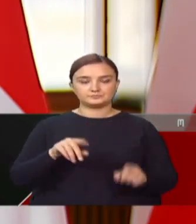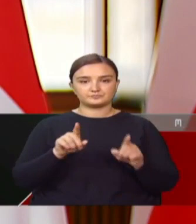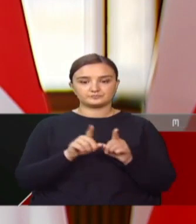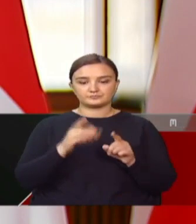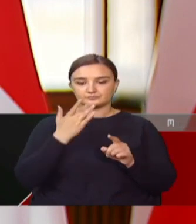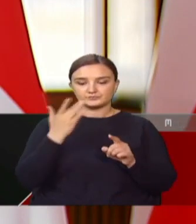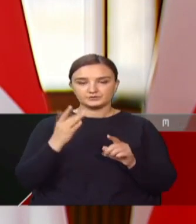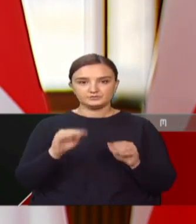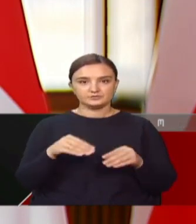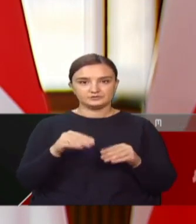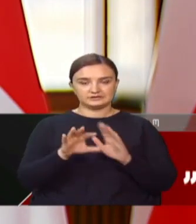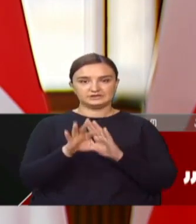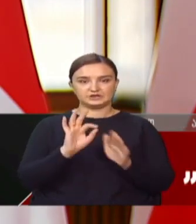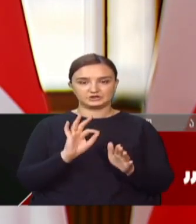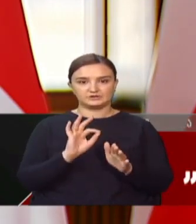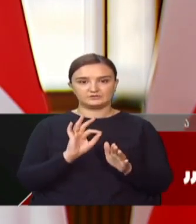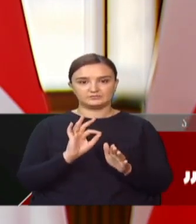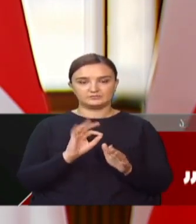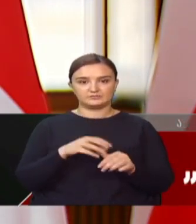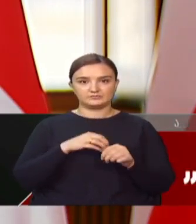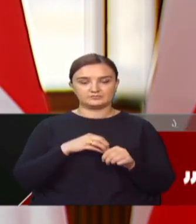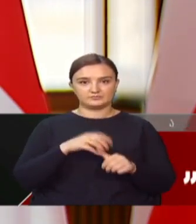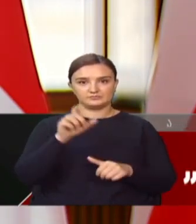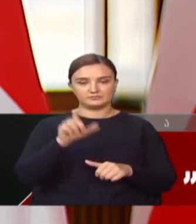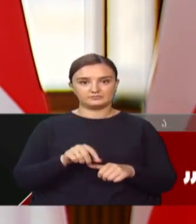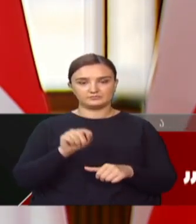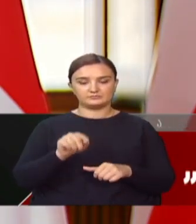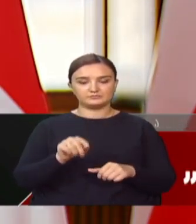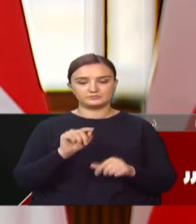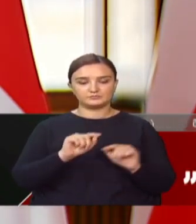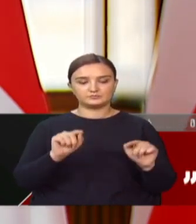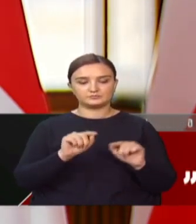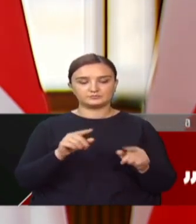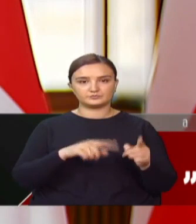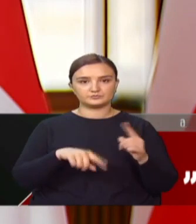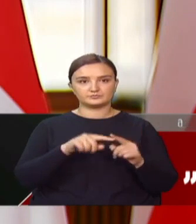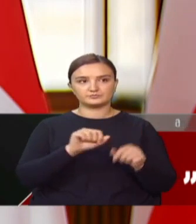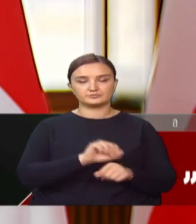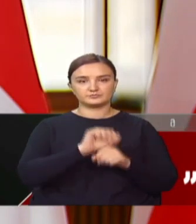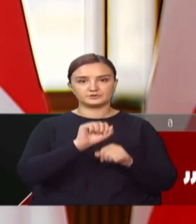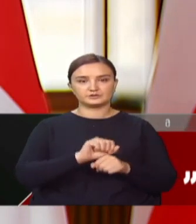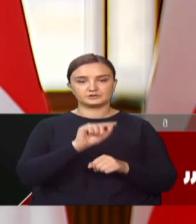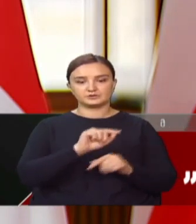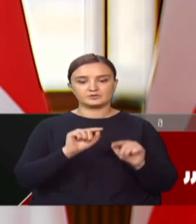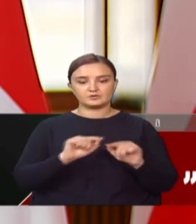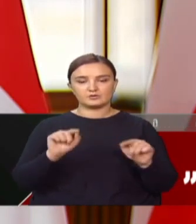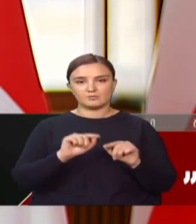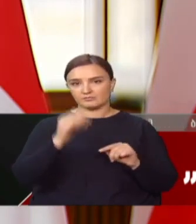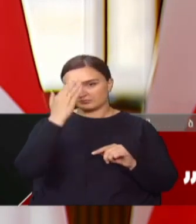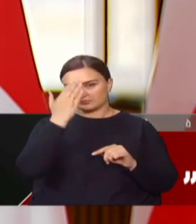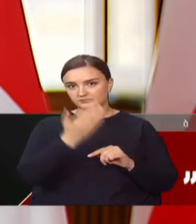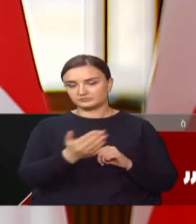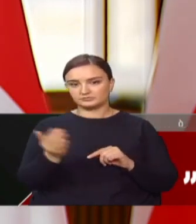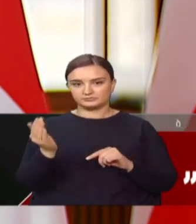წოდებულ პოლიტიკოსს ირჩევ ლიდერად რომელიც ოპოზიციური მიტინგზეც კი ოპოზიციურად განწყობილმა